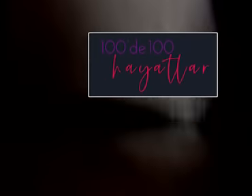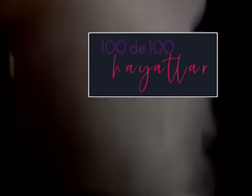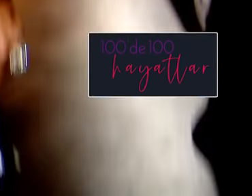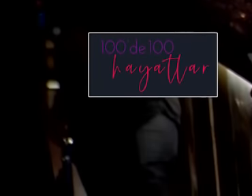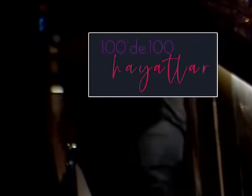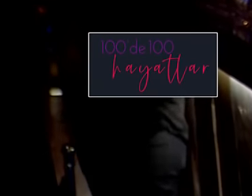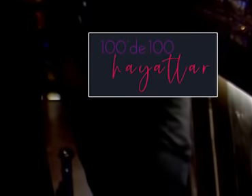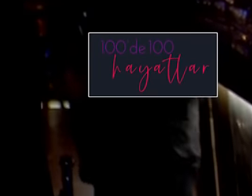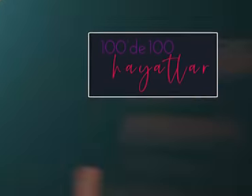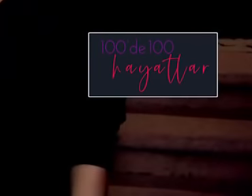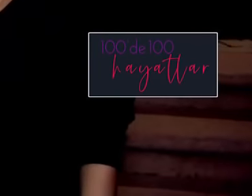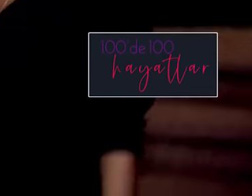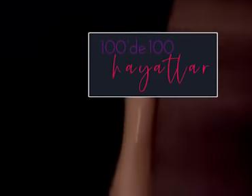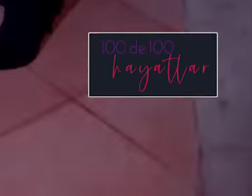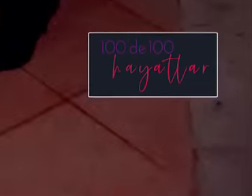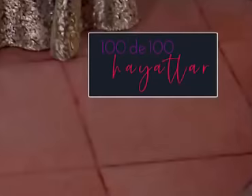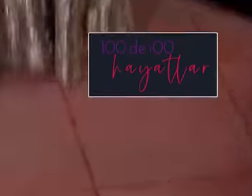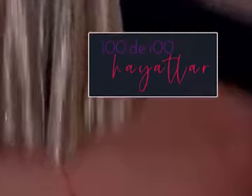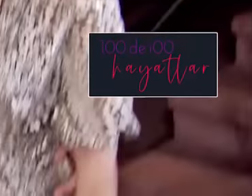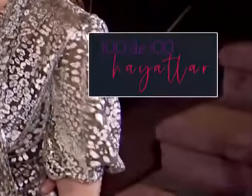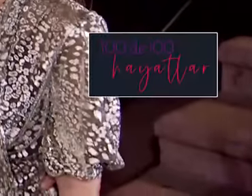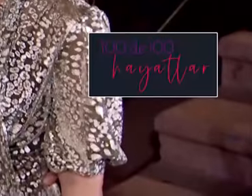Cemiyet dünyasının ünlüleri.